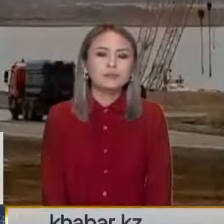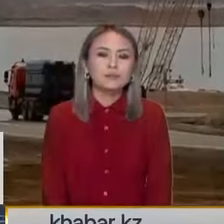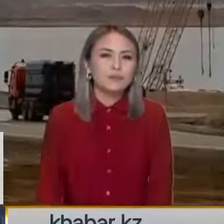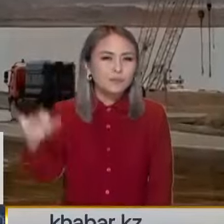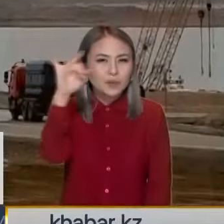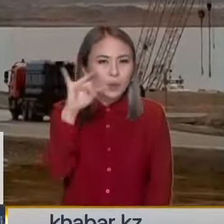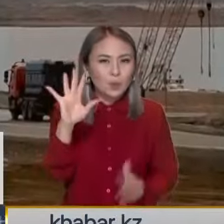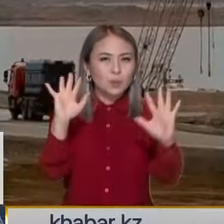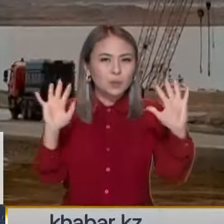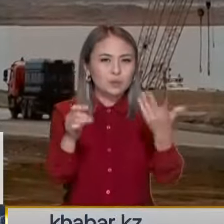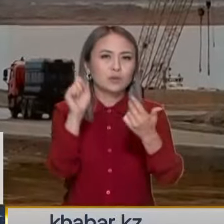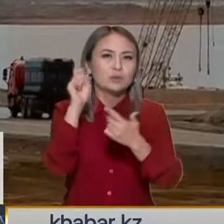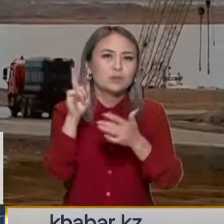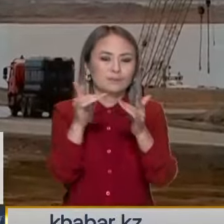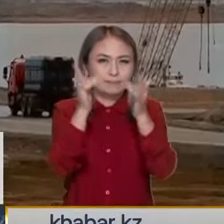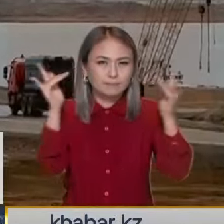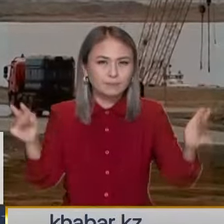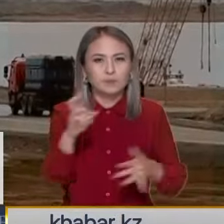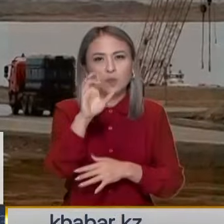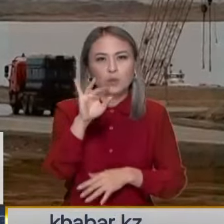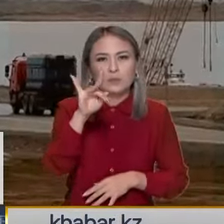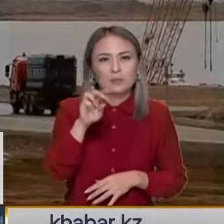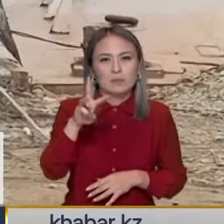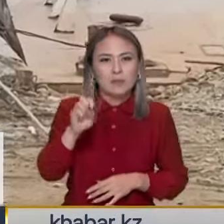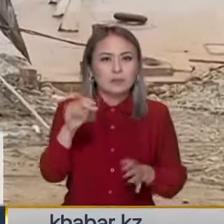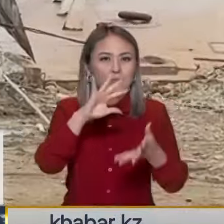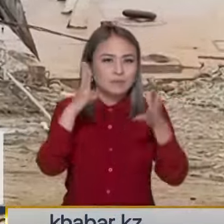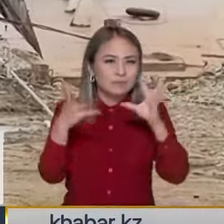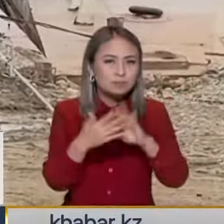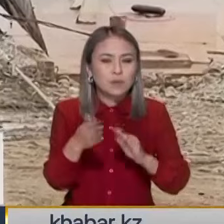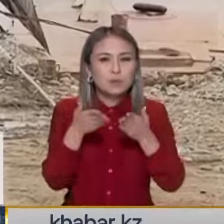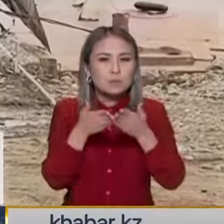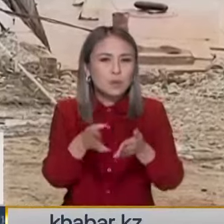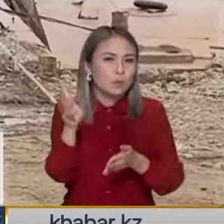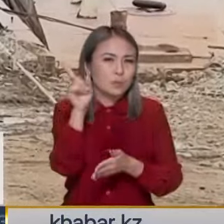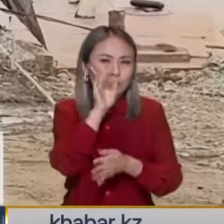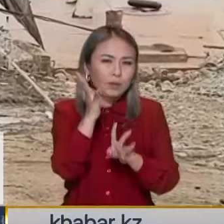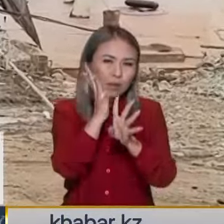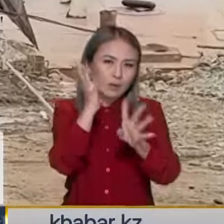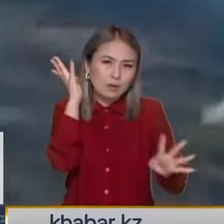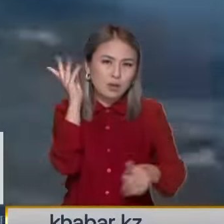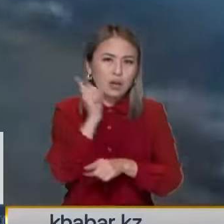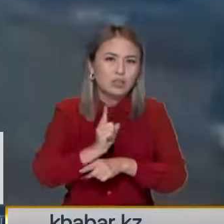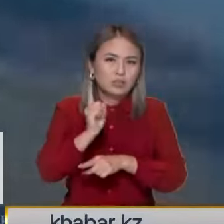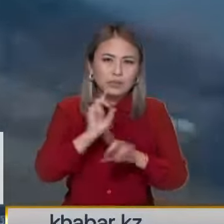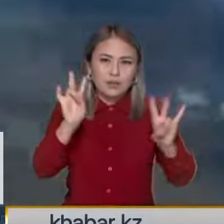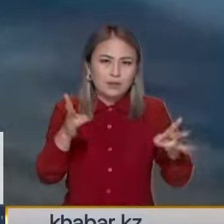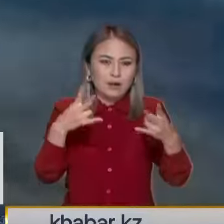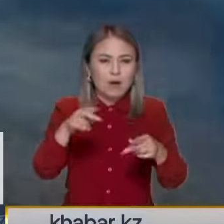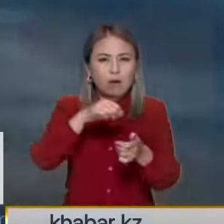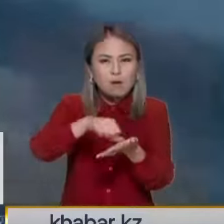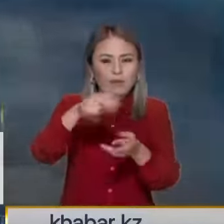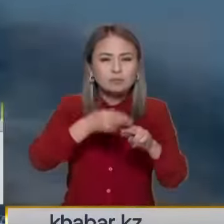Тарихи оқиға алтын көпір. Бұл Бұқтырманы жағалай жайлаған елдің бағасы. Паромға үлгермей сағаттап кезекте тұрудың әбігері. Қыста мұздың үстінен